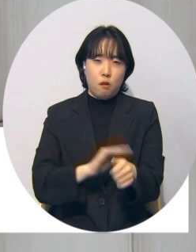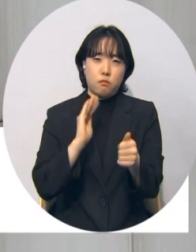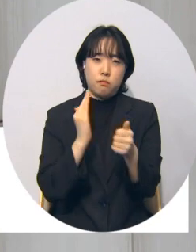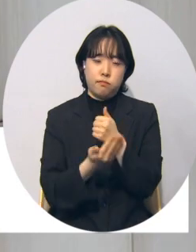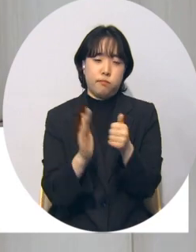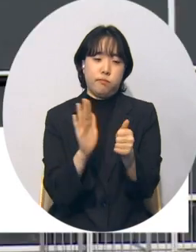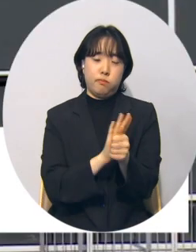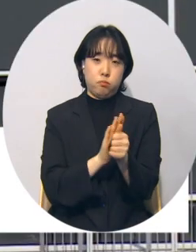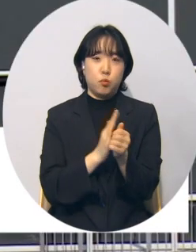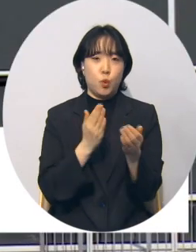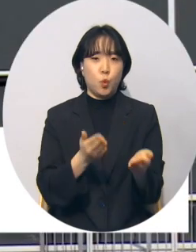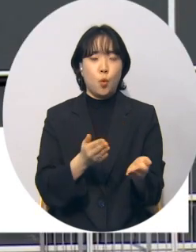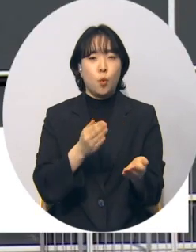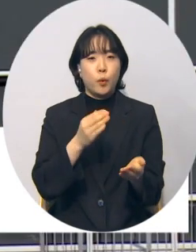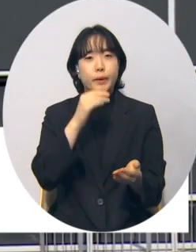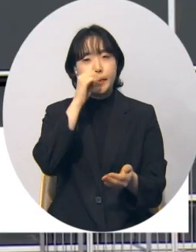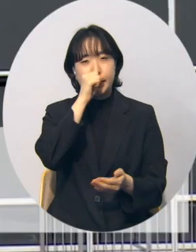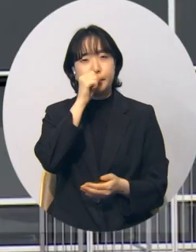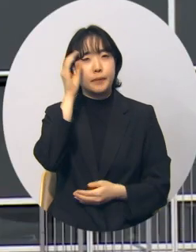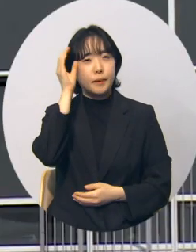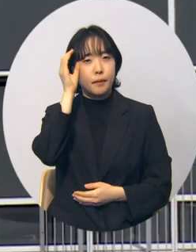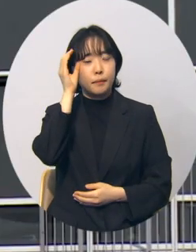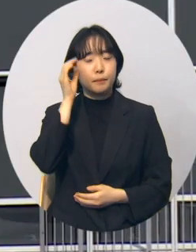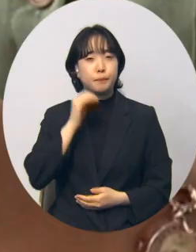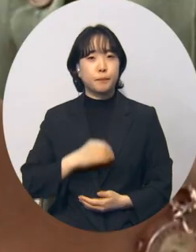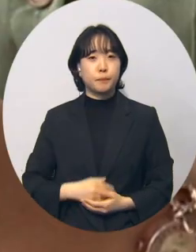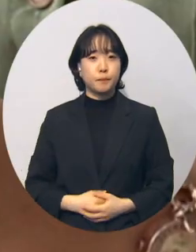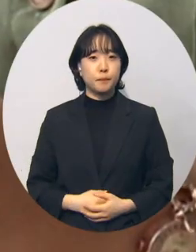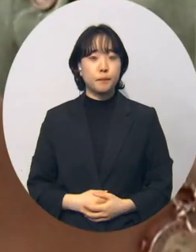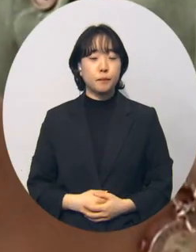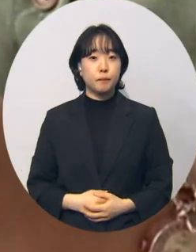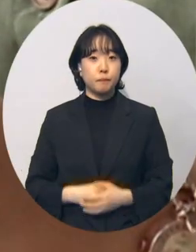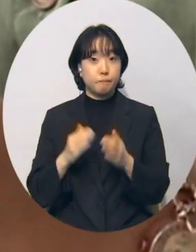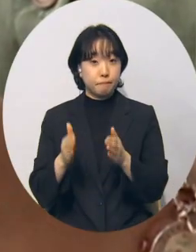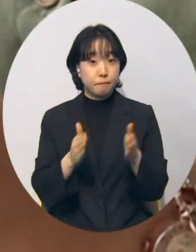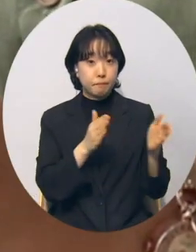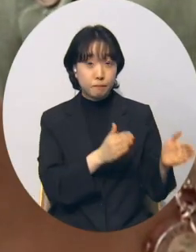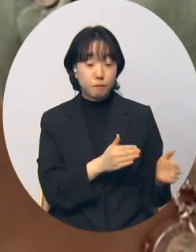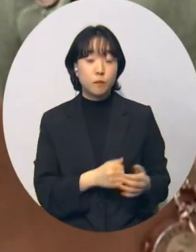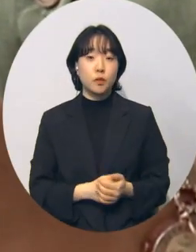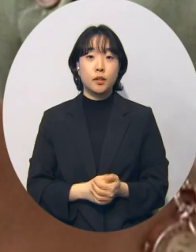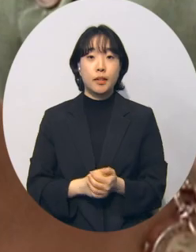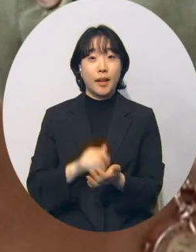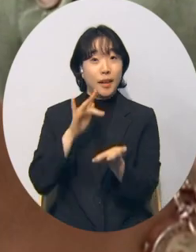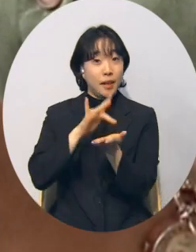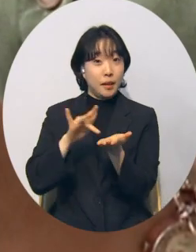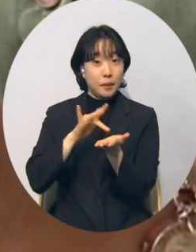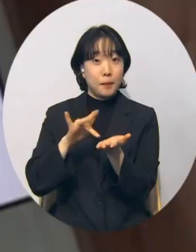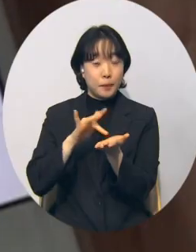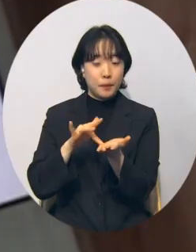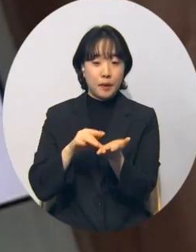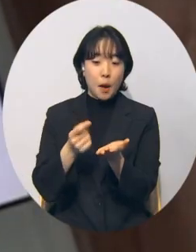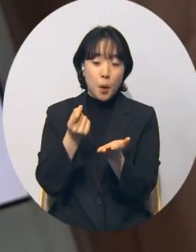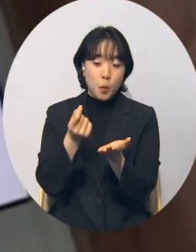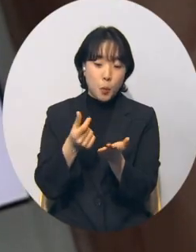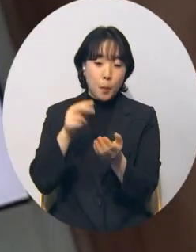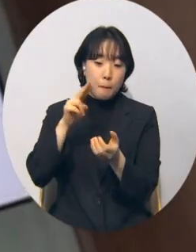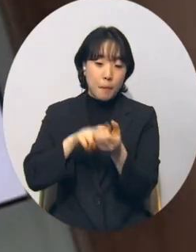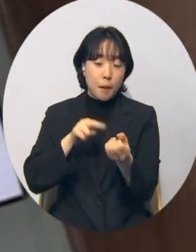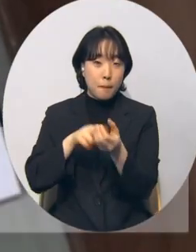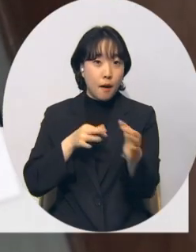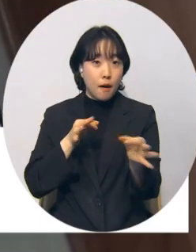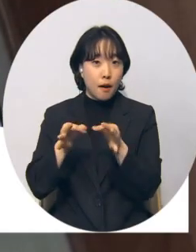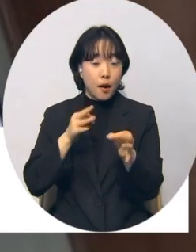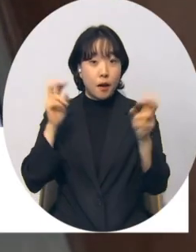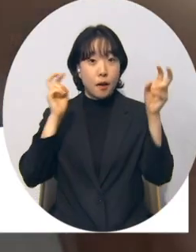보호할 수 있는 계기가 되길 기대한다고 밝혔습니다 한편 휴대폰 소액 결제 서비스 제공자의 등록 절차를 정비한